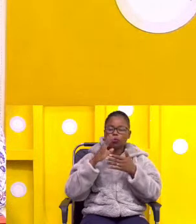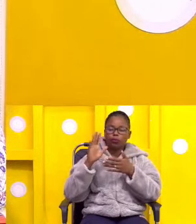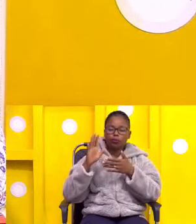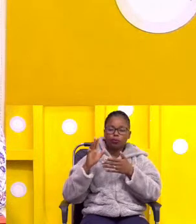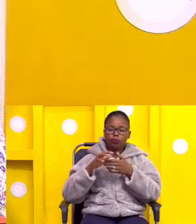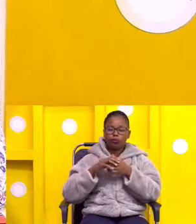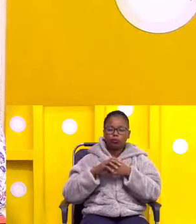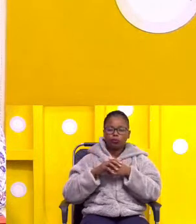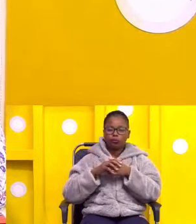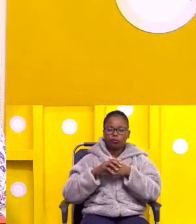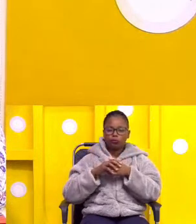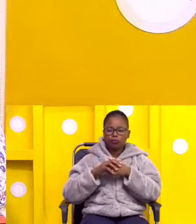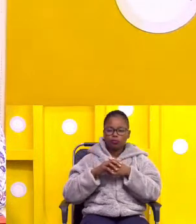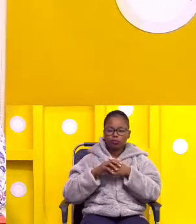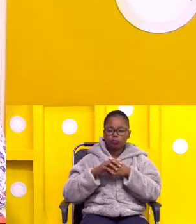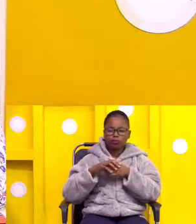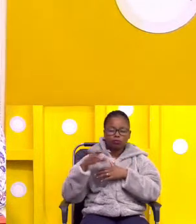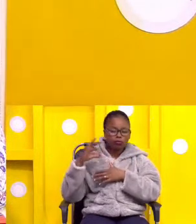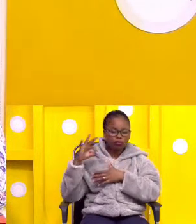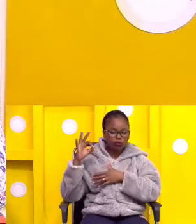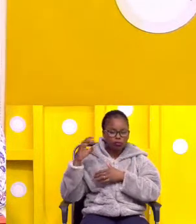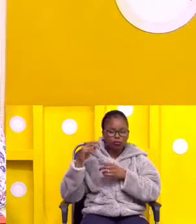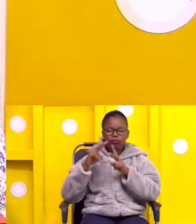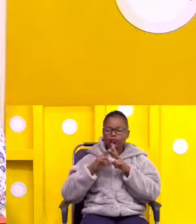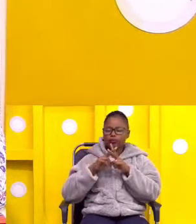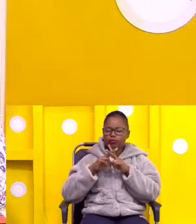Tondũ maroho nĩ maingĩ mararia na mararatha.